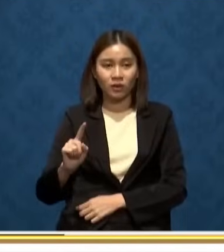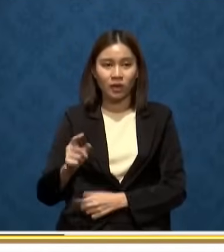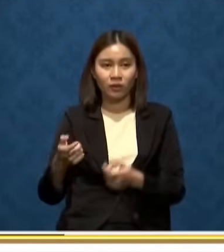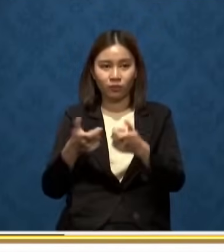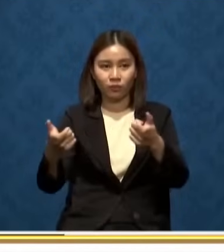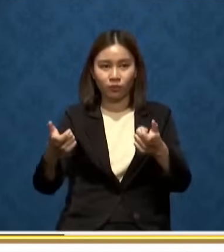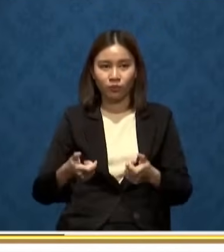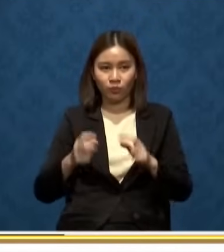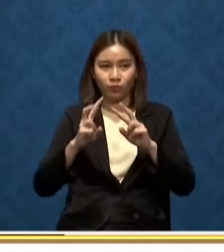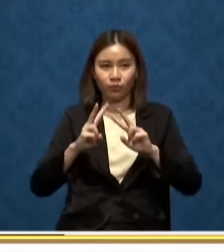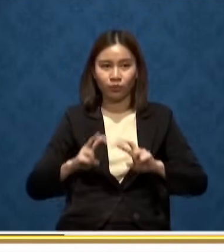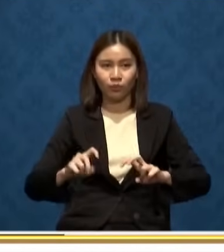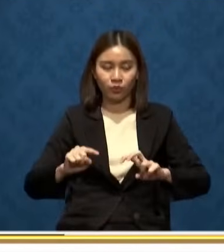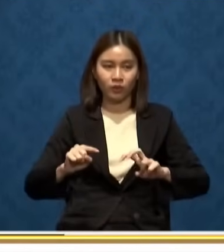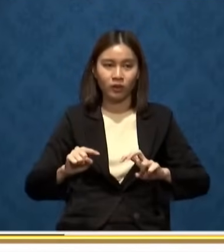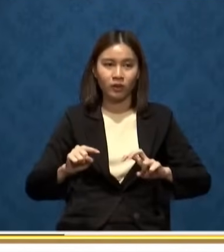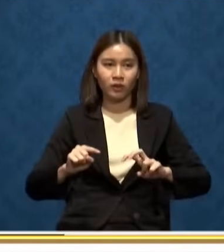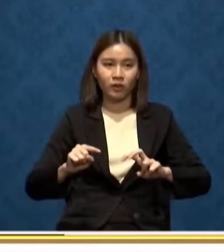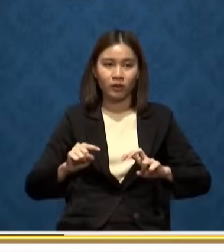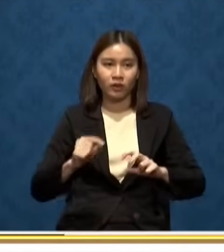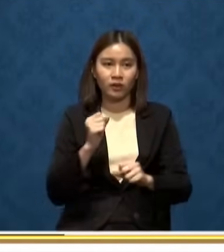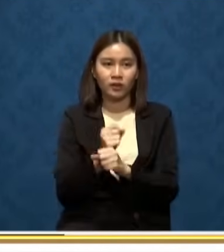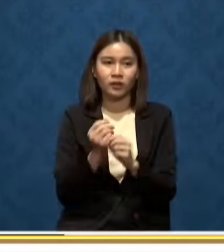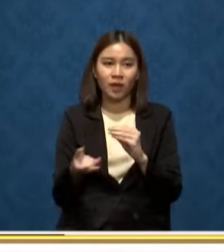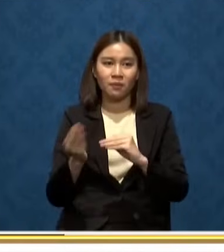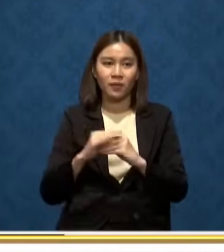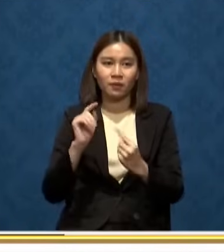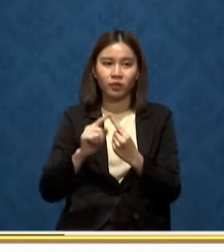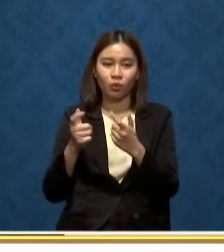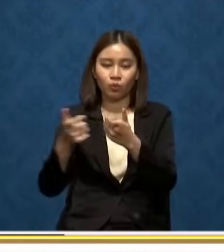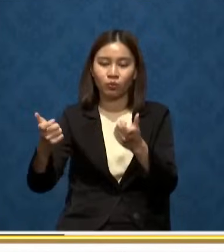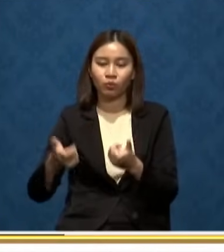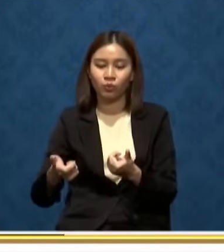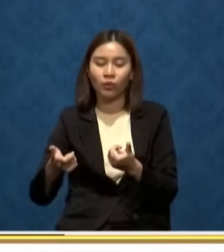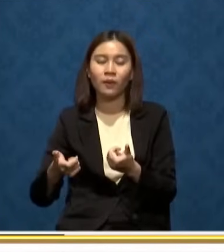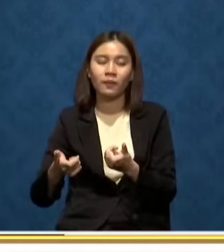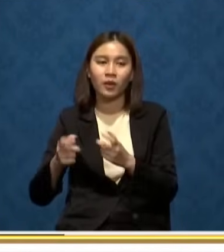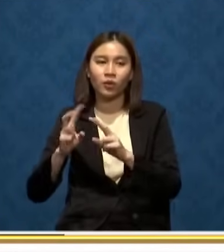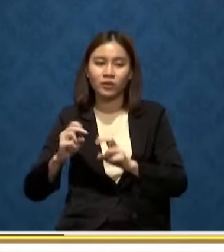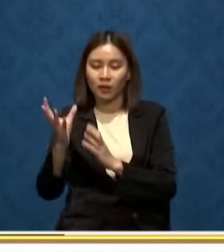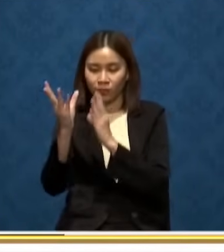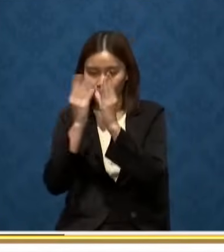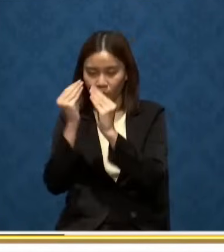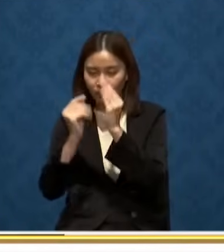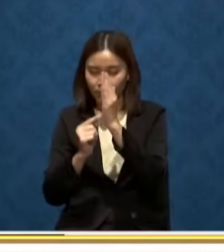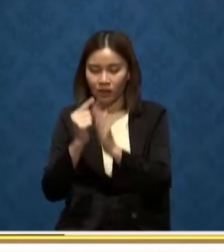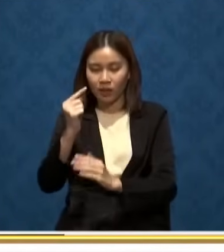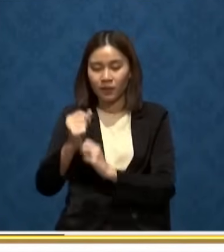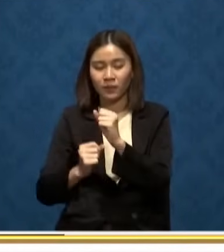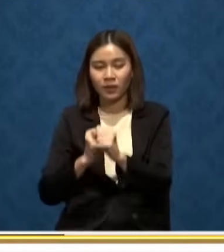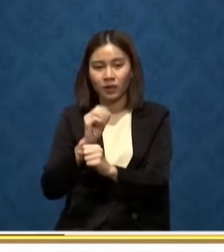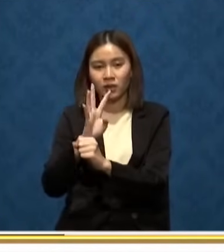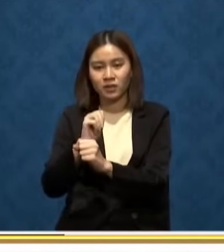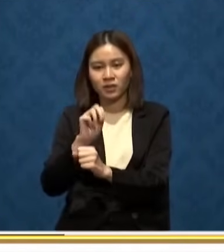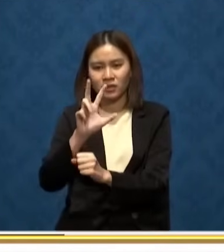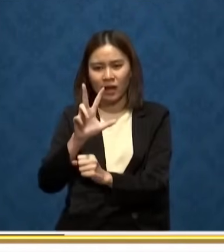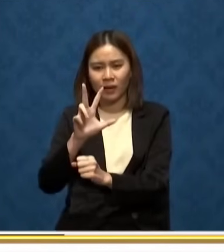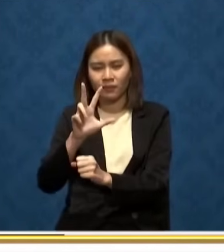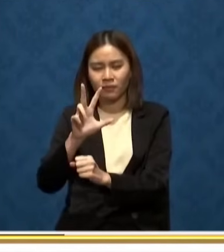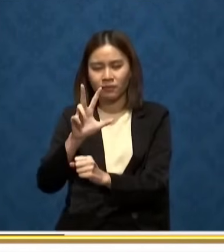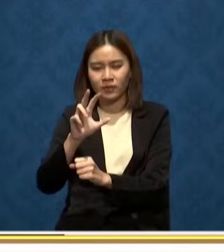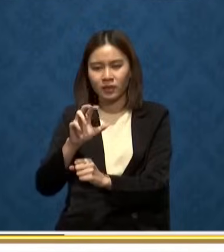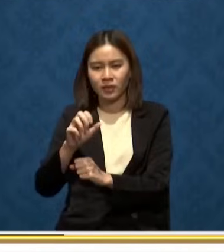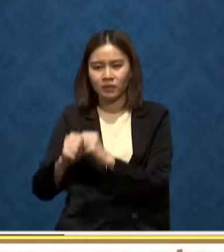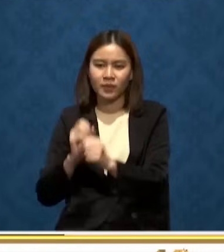วิจัยฉบับเล็กที่ทำเพิ่มเติมขึ้นจากงานวิจัยฉบับใหญ่ที่ศึกษามาตั้งแต่ปี43หรือ